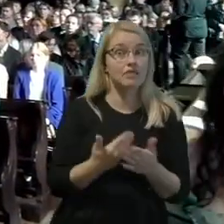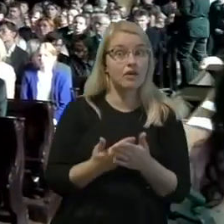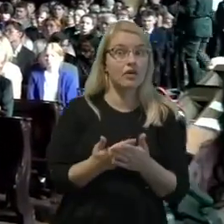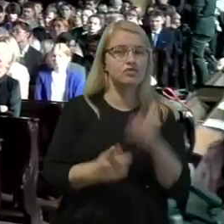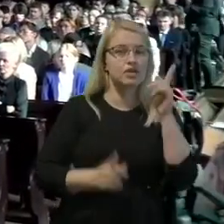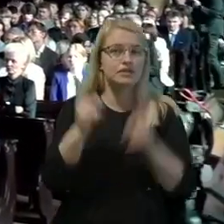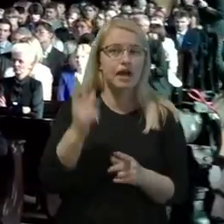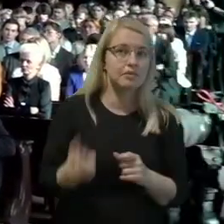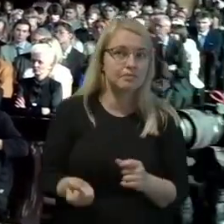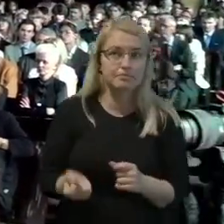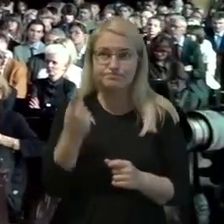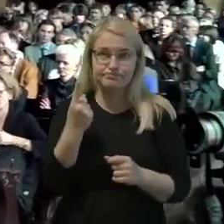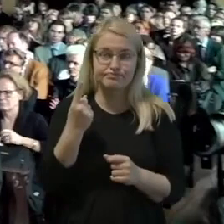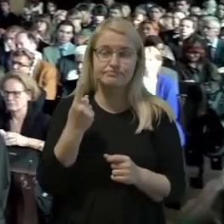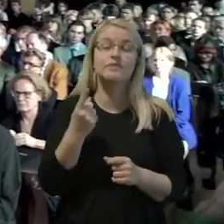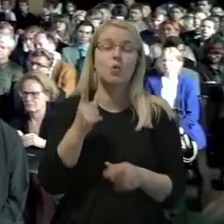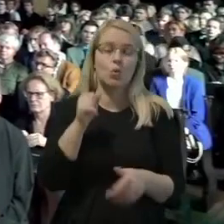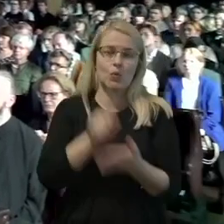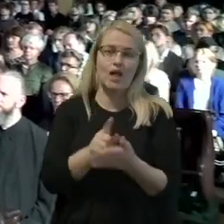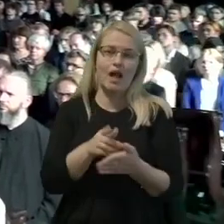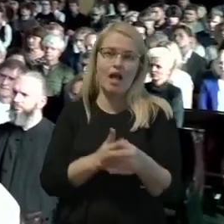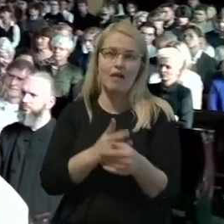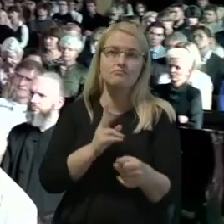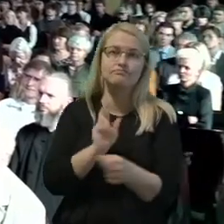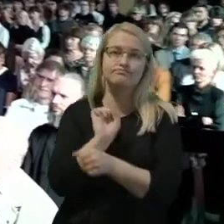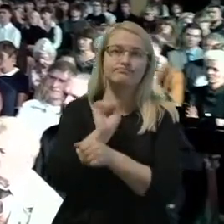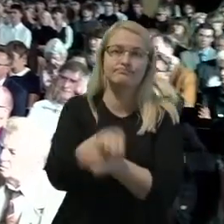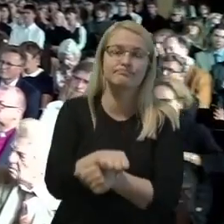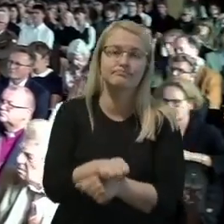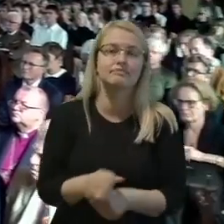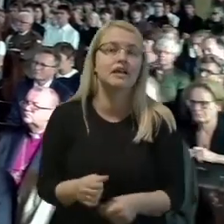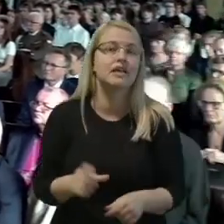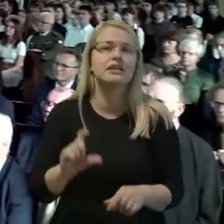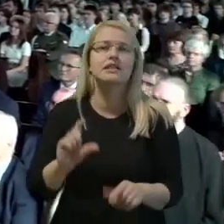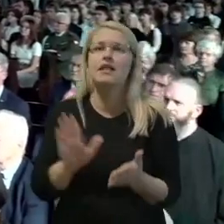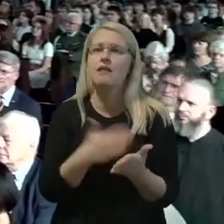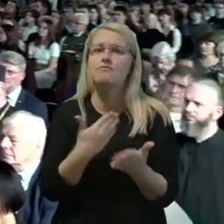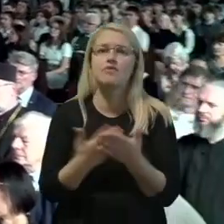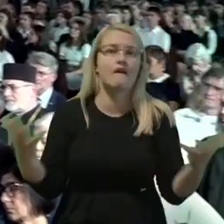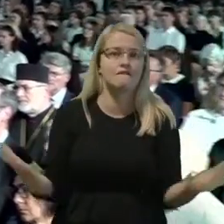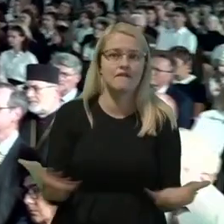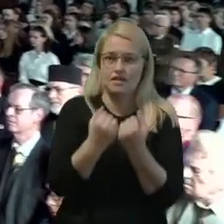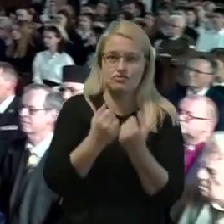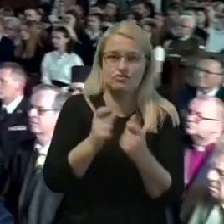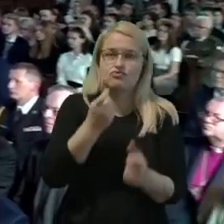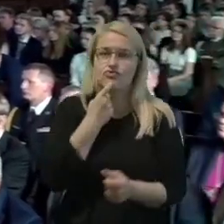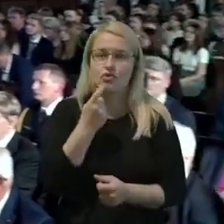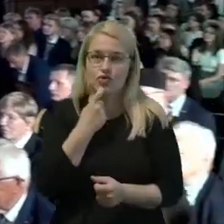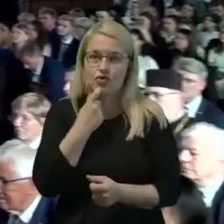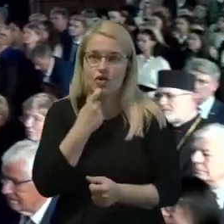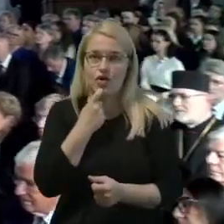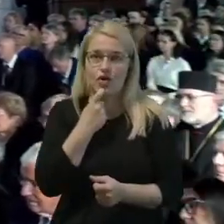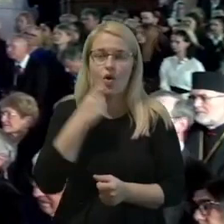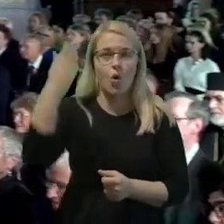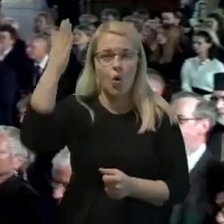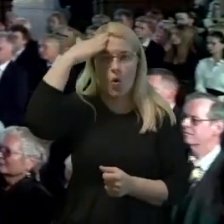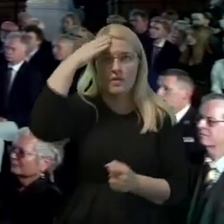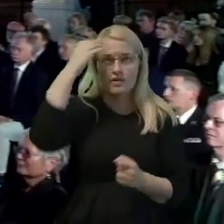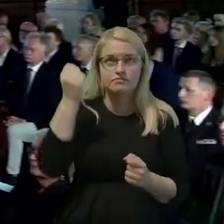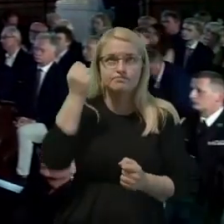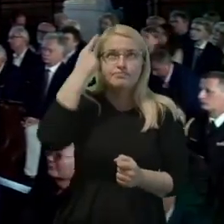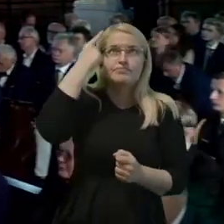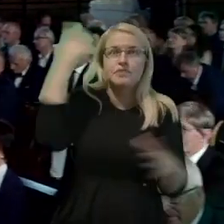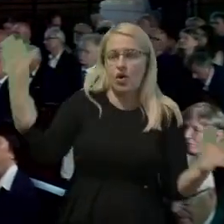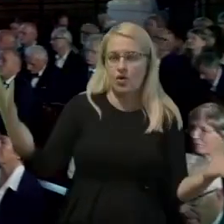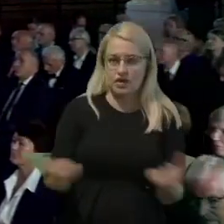się, że przekraczamy te prawa. Bo czym są wynalazki? To dzieła umysłu pozwalające